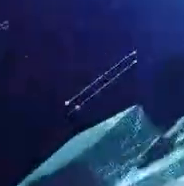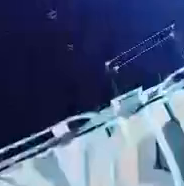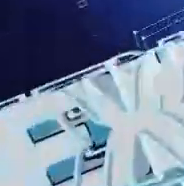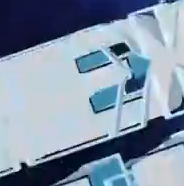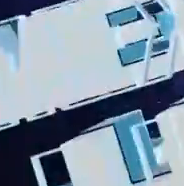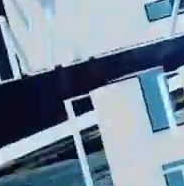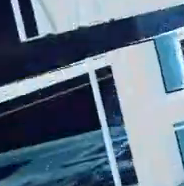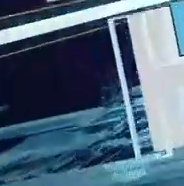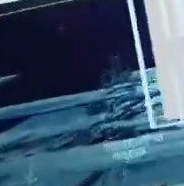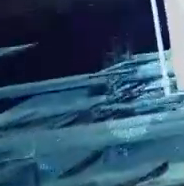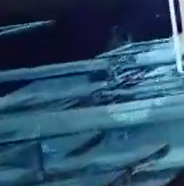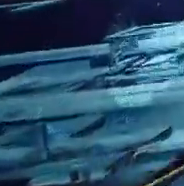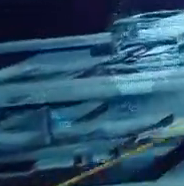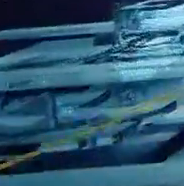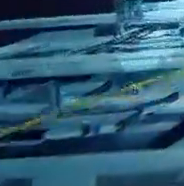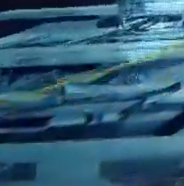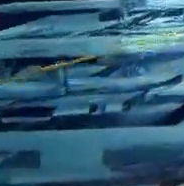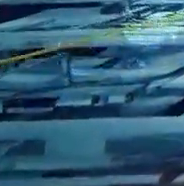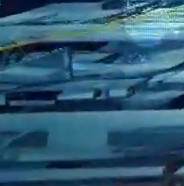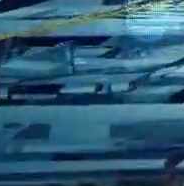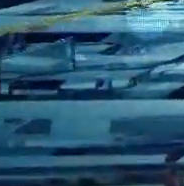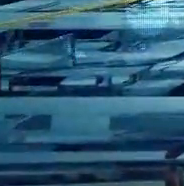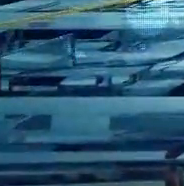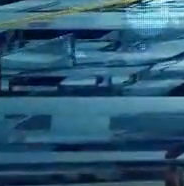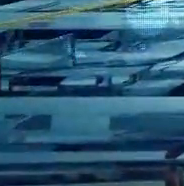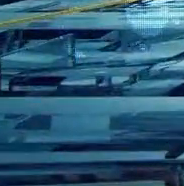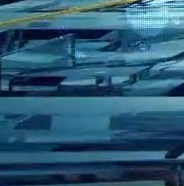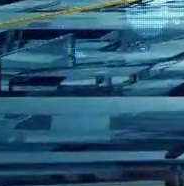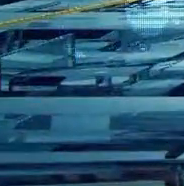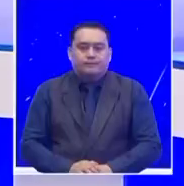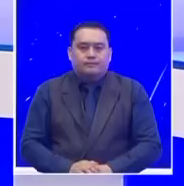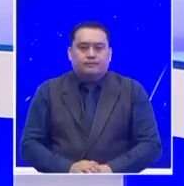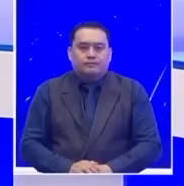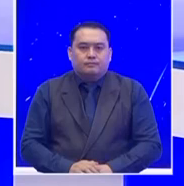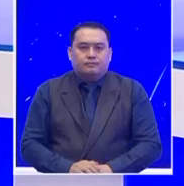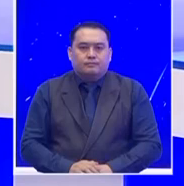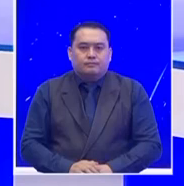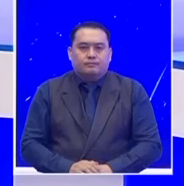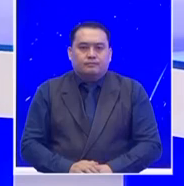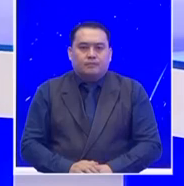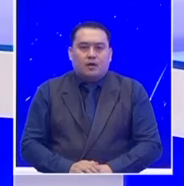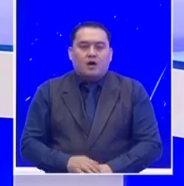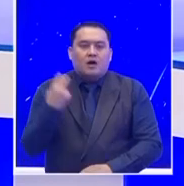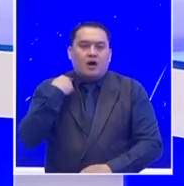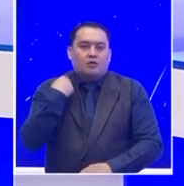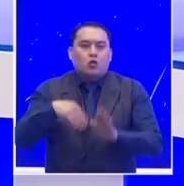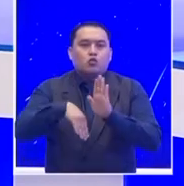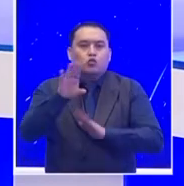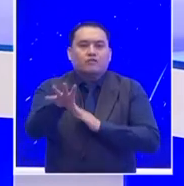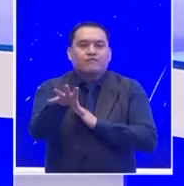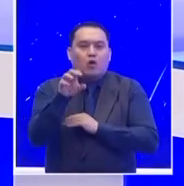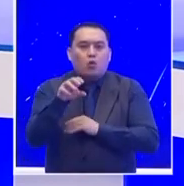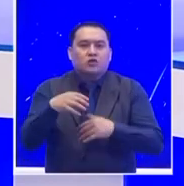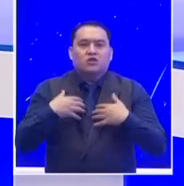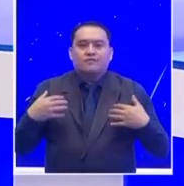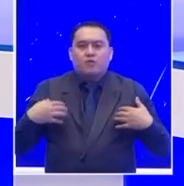В Великобритании выбрали лучшую фотографию дикой